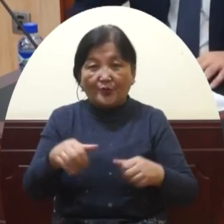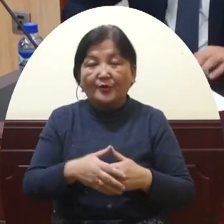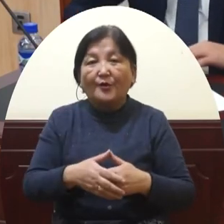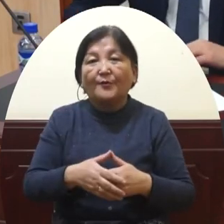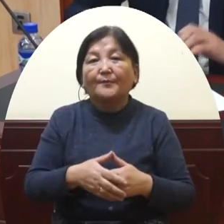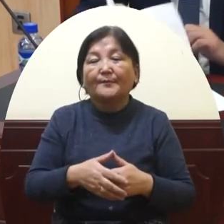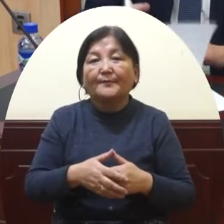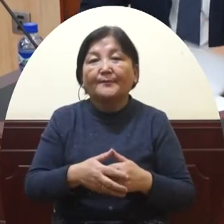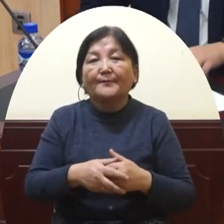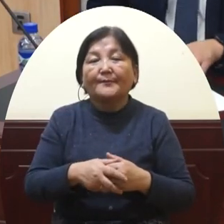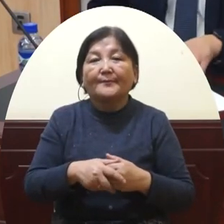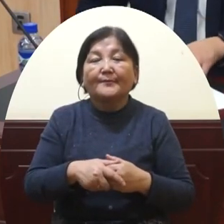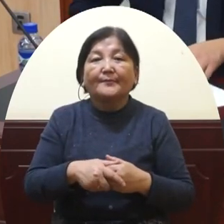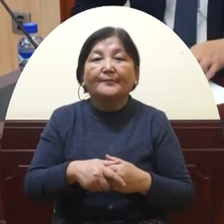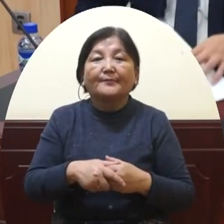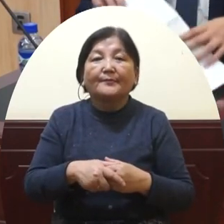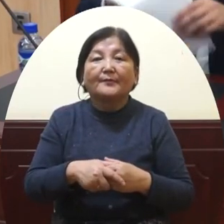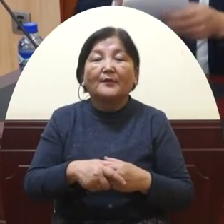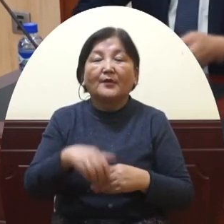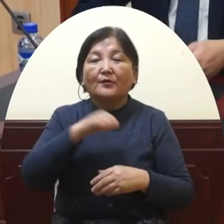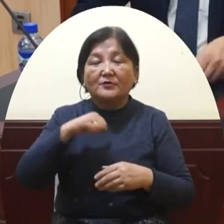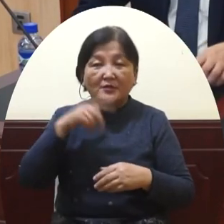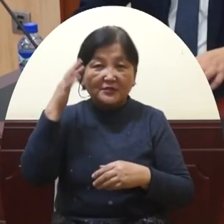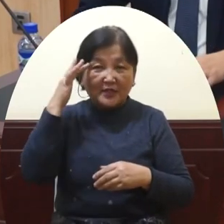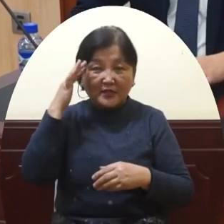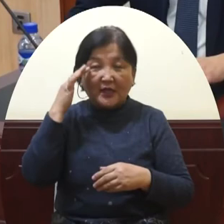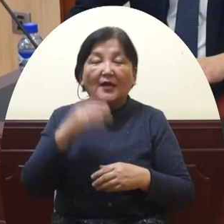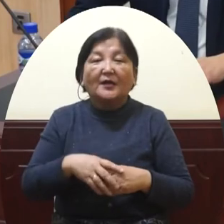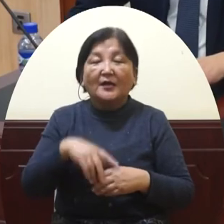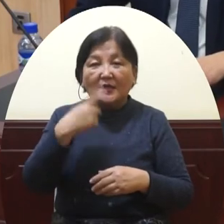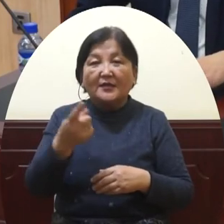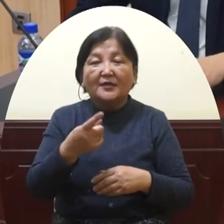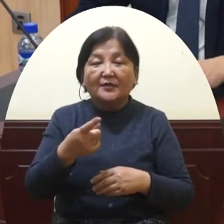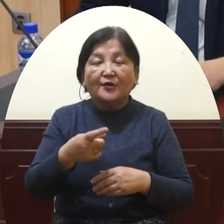бүхний үүсгэлээс асуух асуу хамтай өөрийгөө тод танилцуулаад